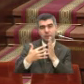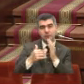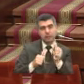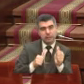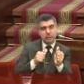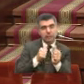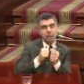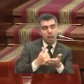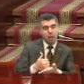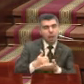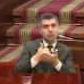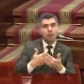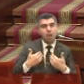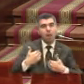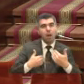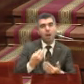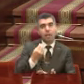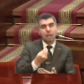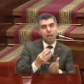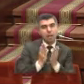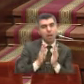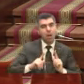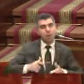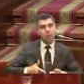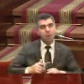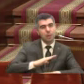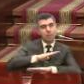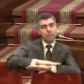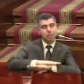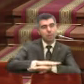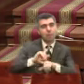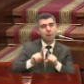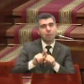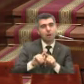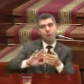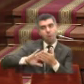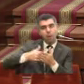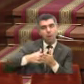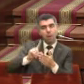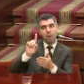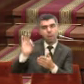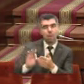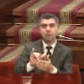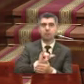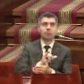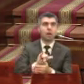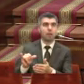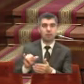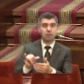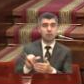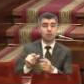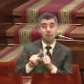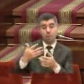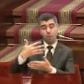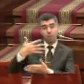الاحتياجات الخاصة في منظومة التعليم والتربية لا ترقى إلى طموحنا جميعا، ولا تنسجم مع الوثيقة